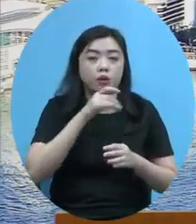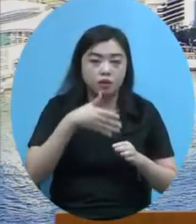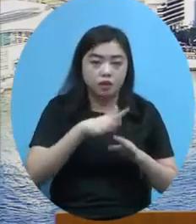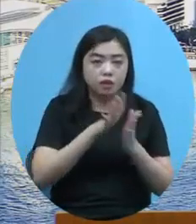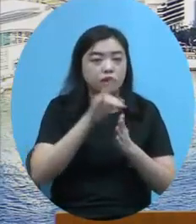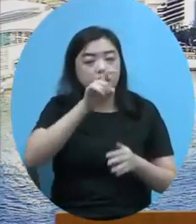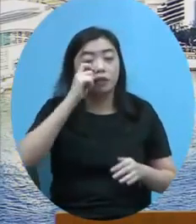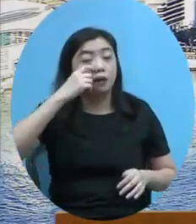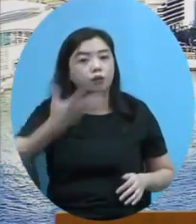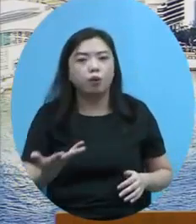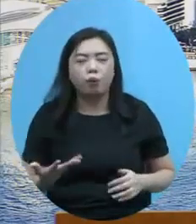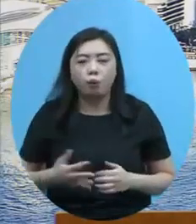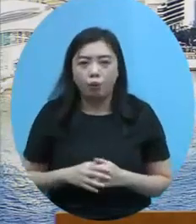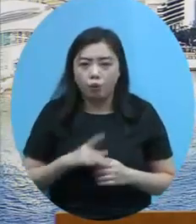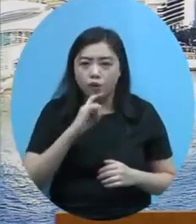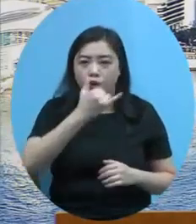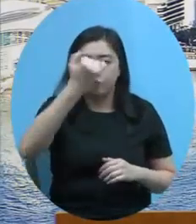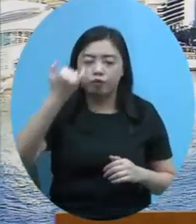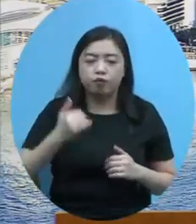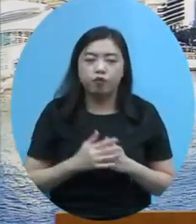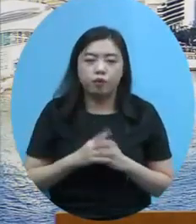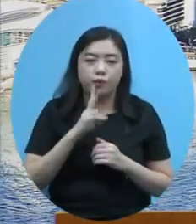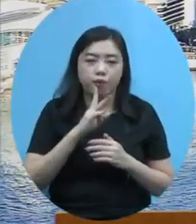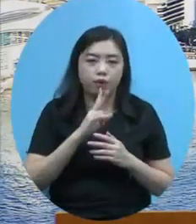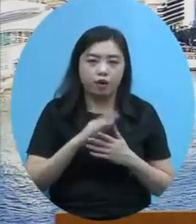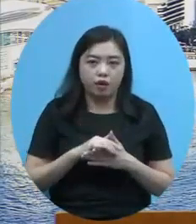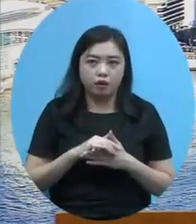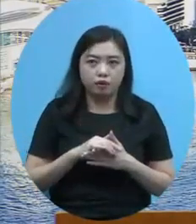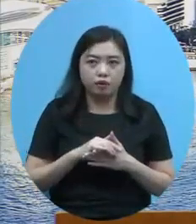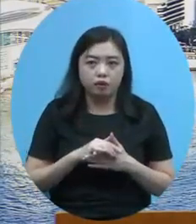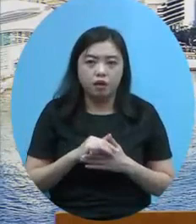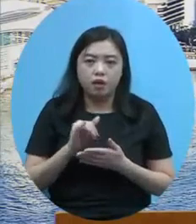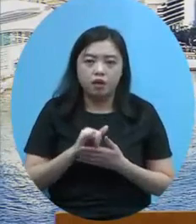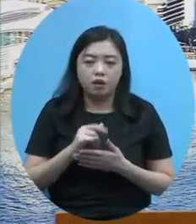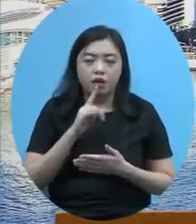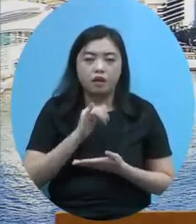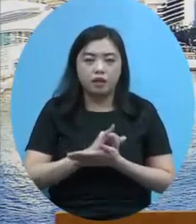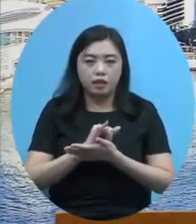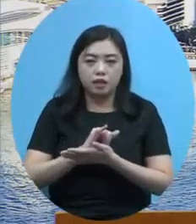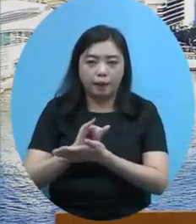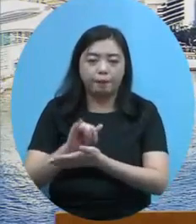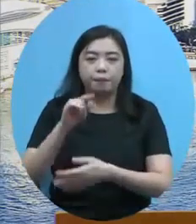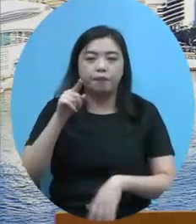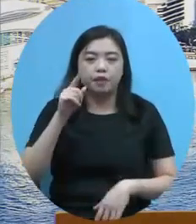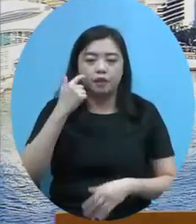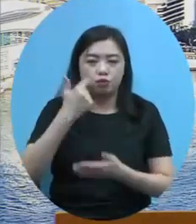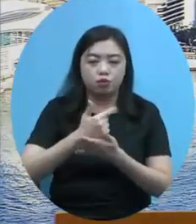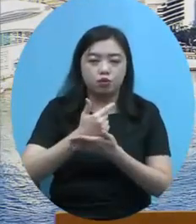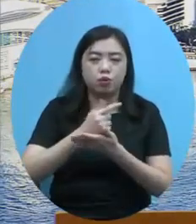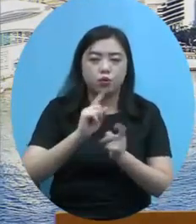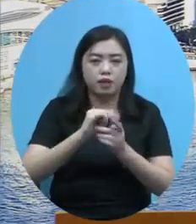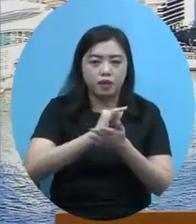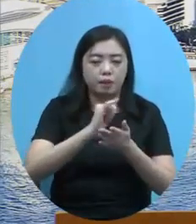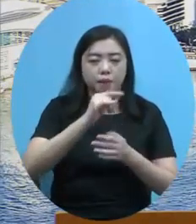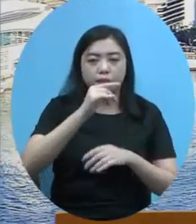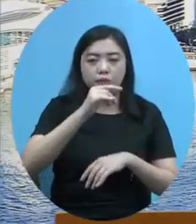睇唔到喺一啲即係入院率啦，或者係即係入 ICU 啦，或者嚴重嘅個案或者死亡嘅個案咧，